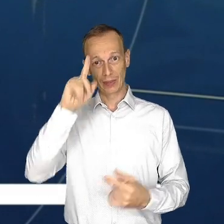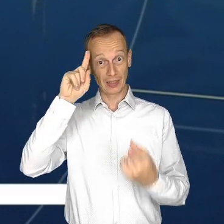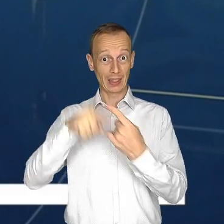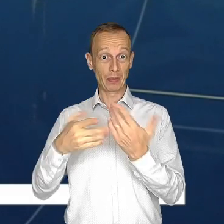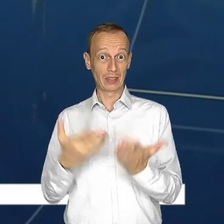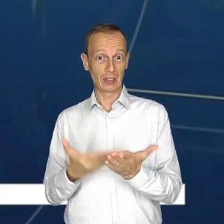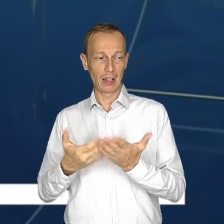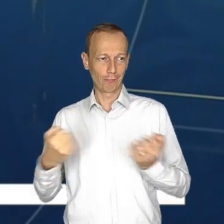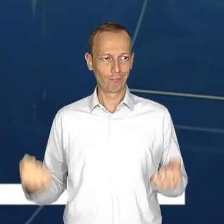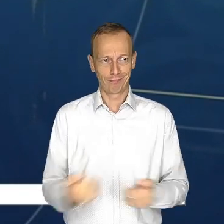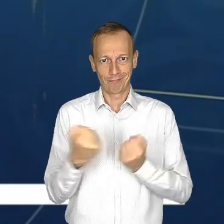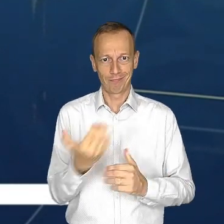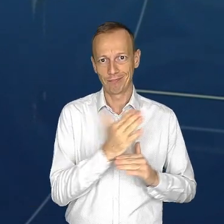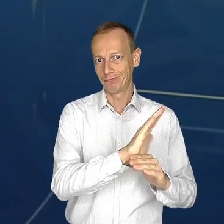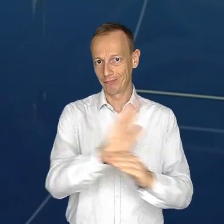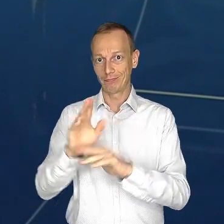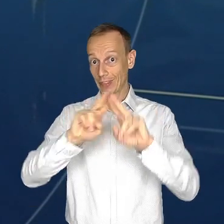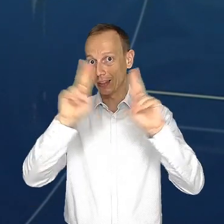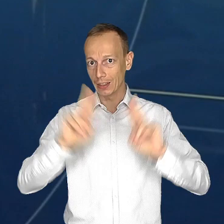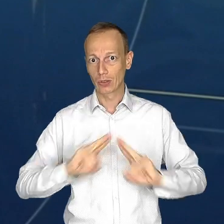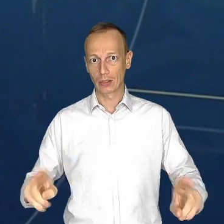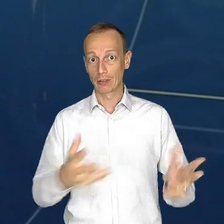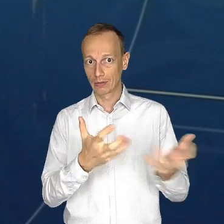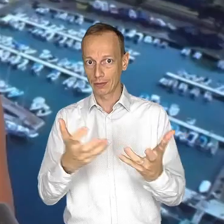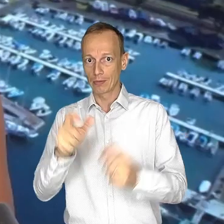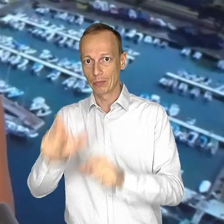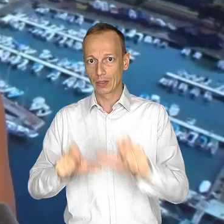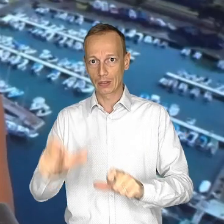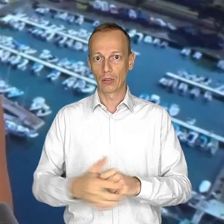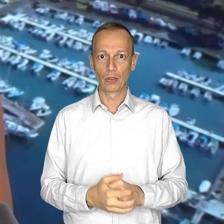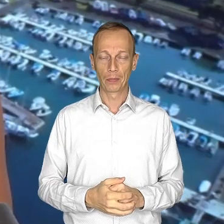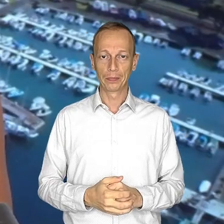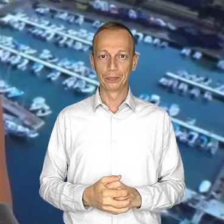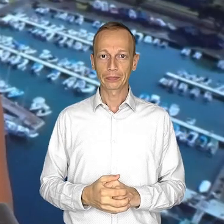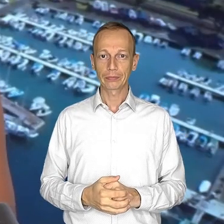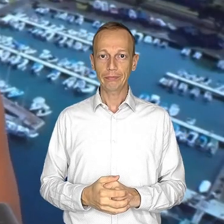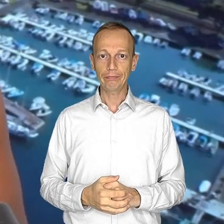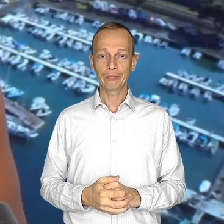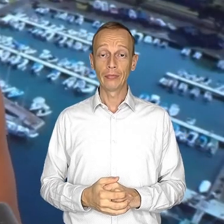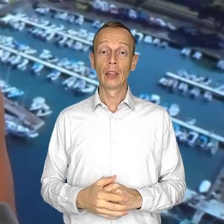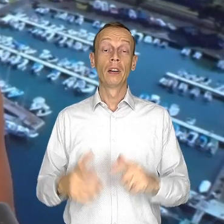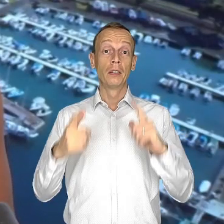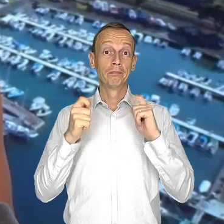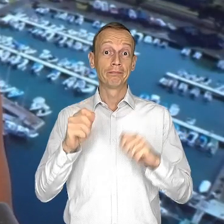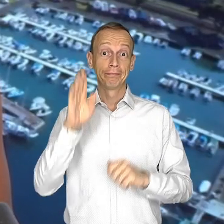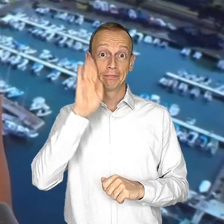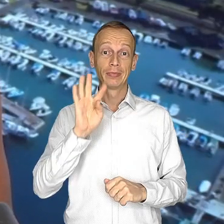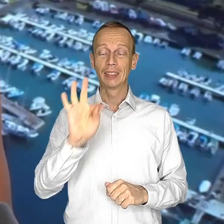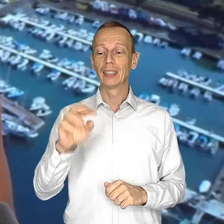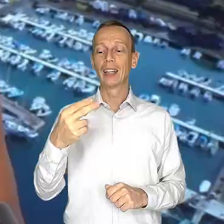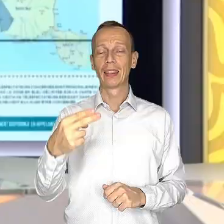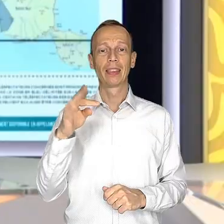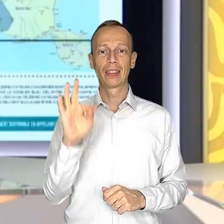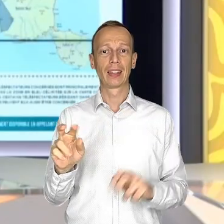axes qu'il va falloir développer de plus en plus, en tout cas à l'international. Avant de nous quitter, attention, vos fréquences